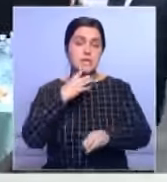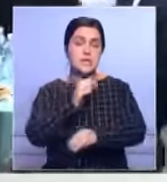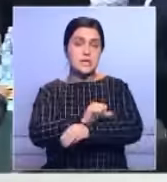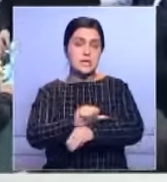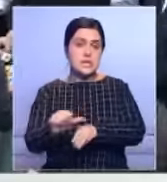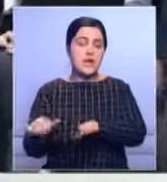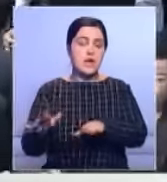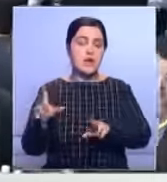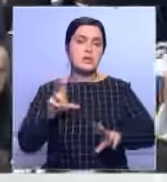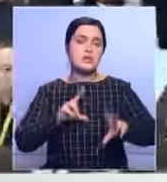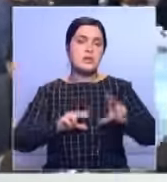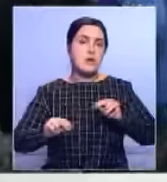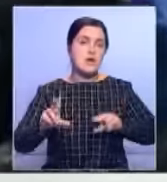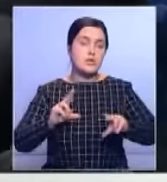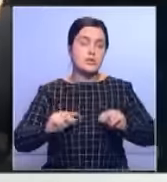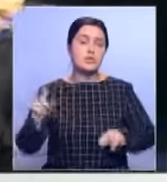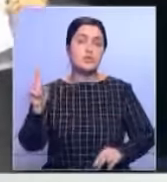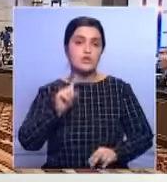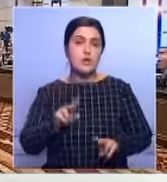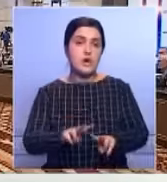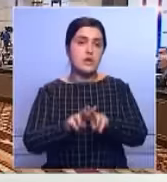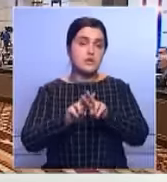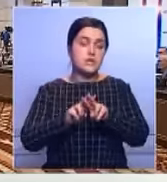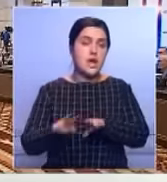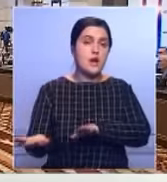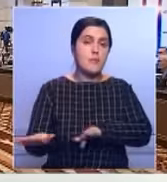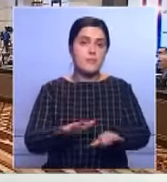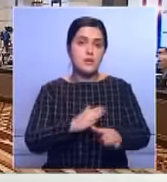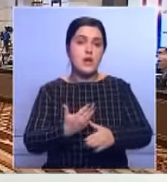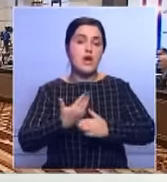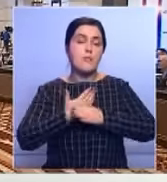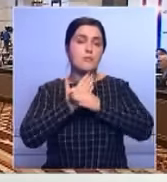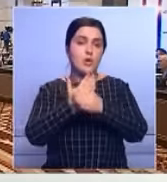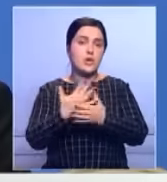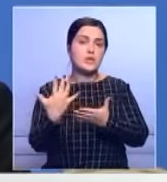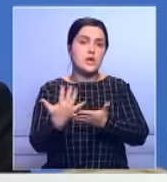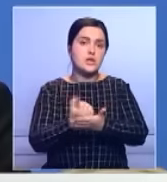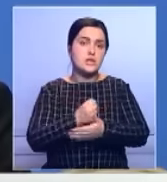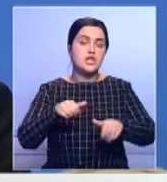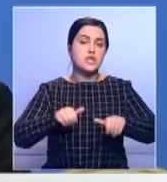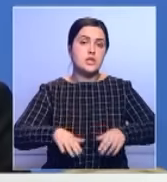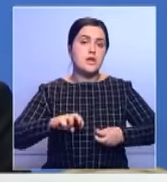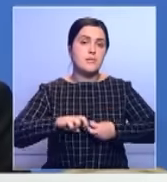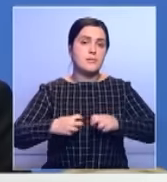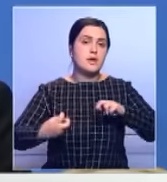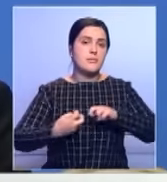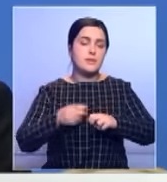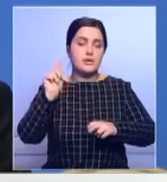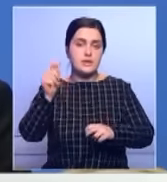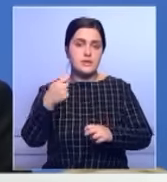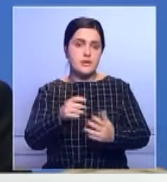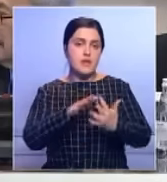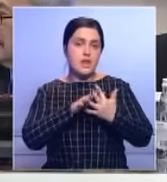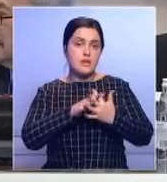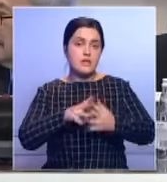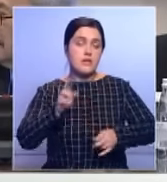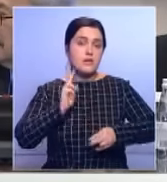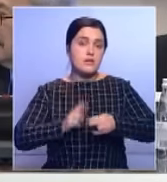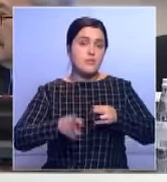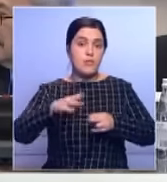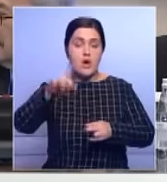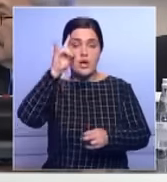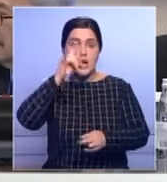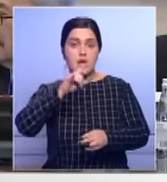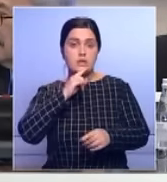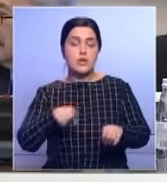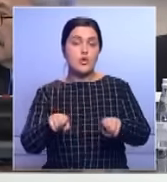нашей страны выразил надежду, что Астанинский процесс поможет найти компромисс с конфликтующим сирийским сторонам. Казахстан, в свою